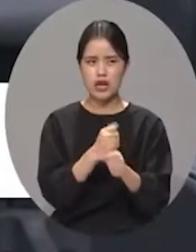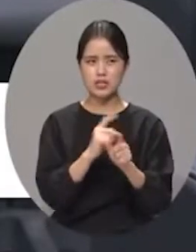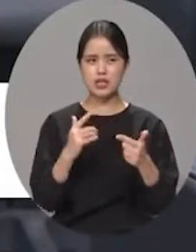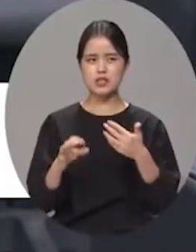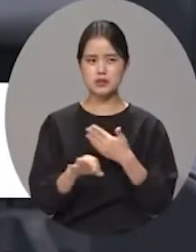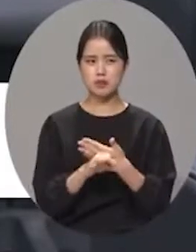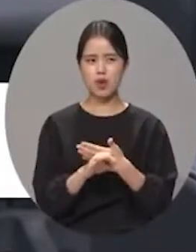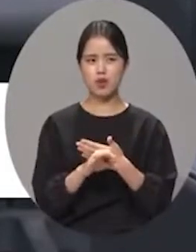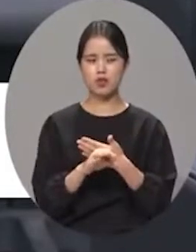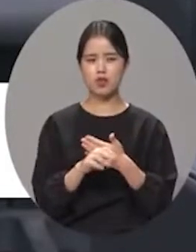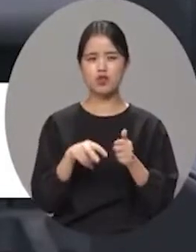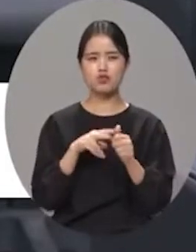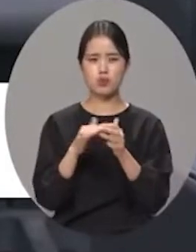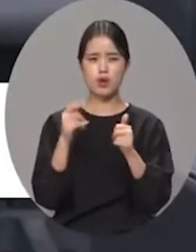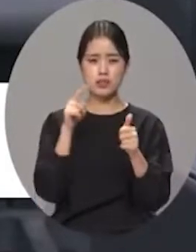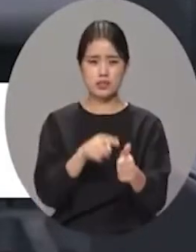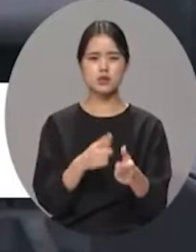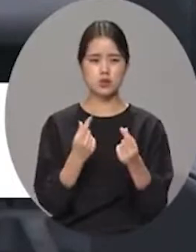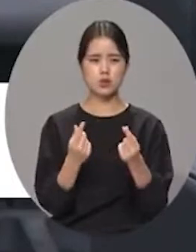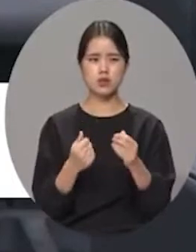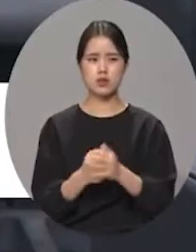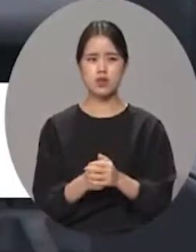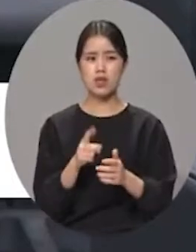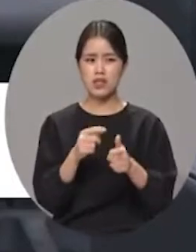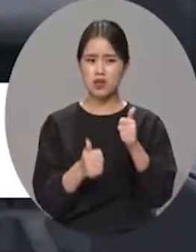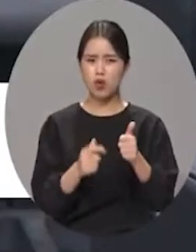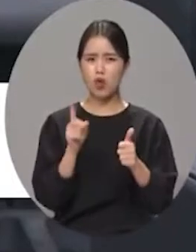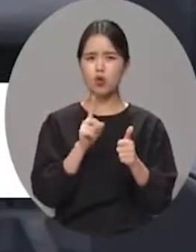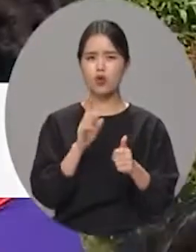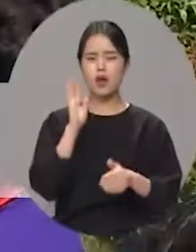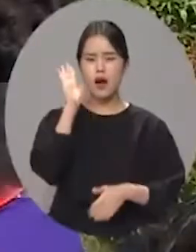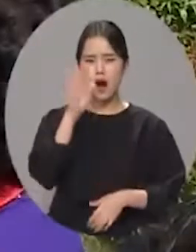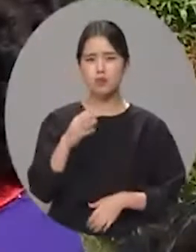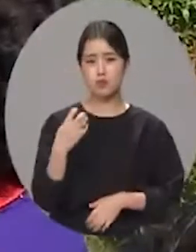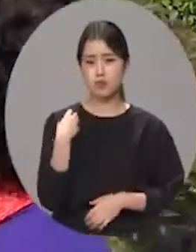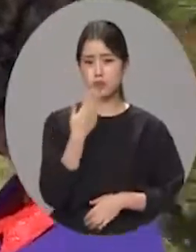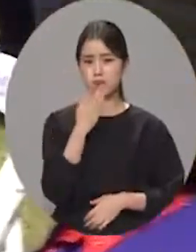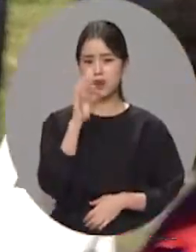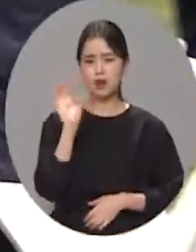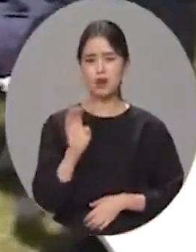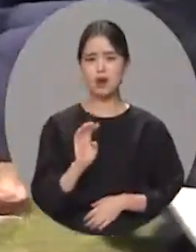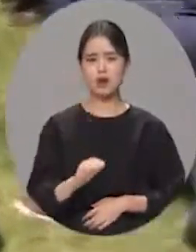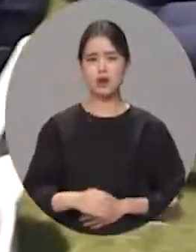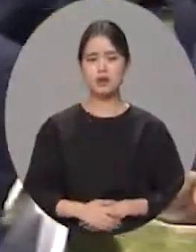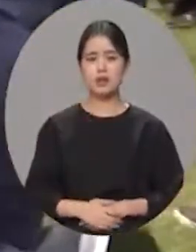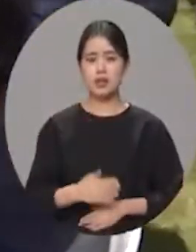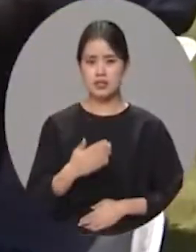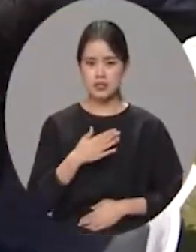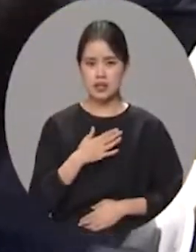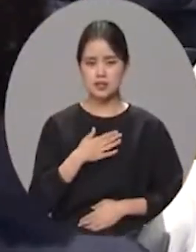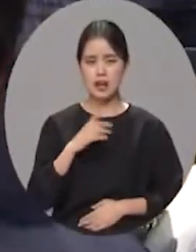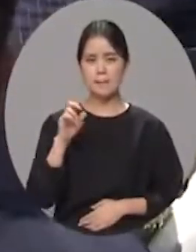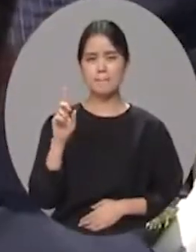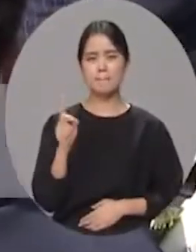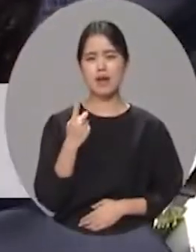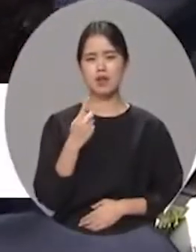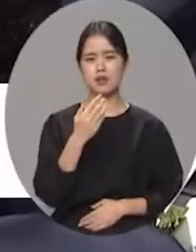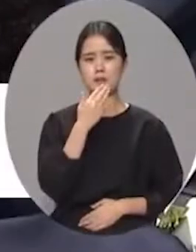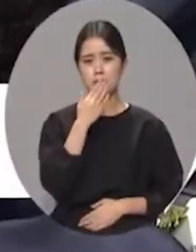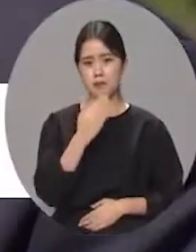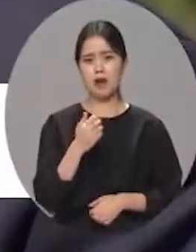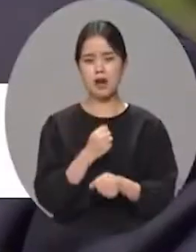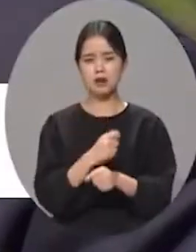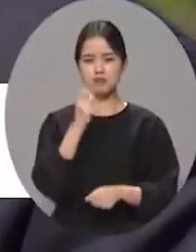것이 분명합니다. 이런 경선이 어떻게 대한민국의 미래를 책임질 수 있습니까? 반면 자신은 100년짜리 솥단지를